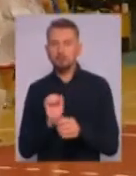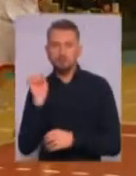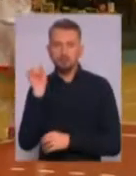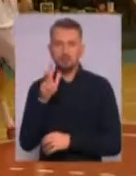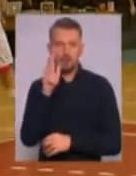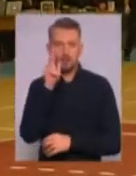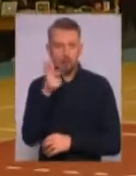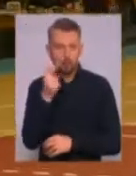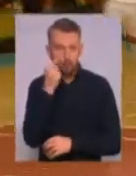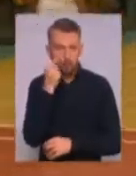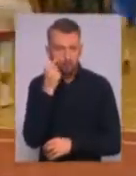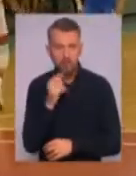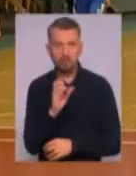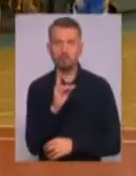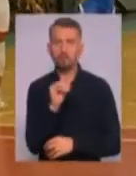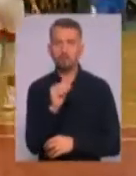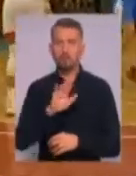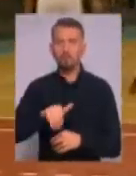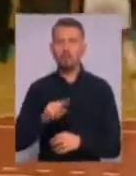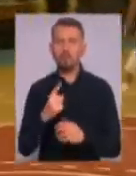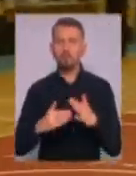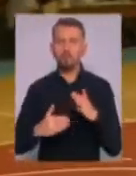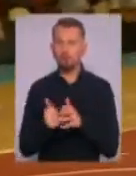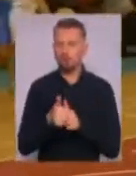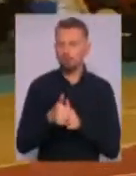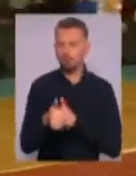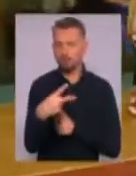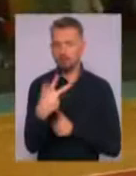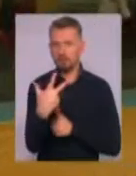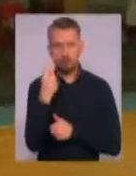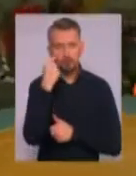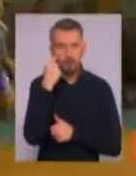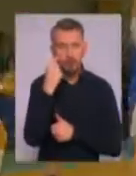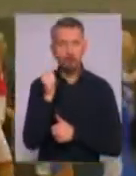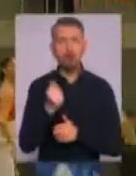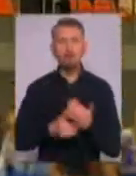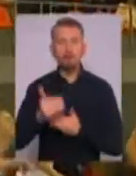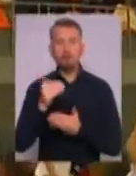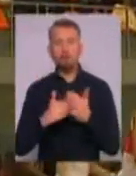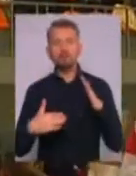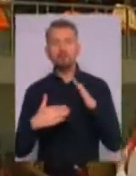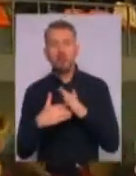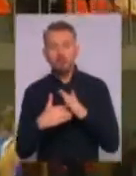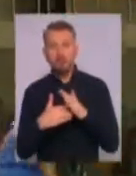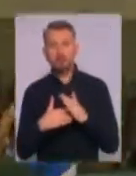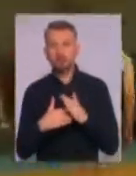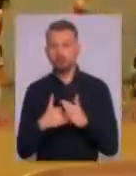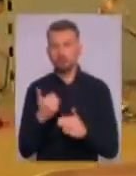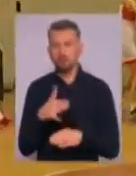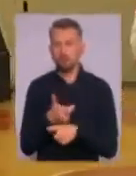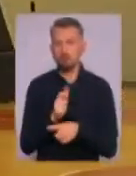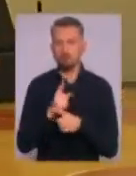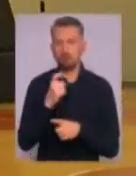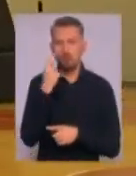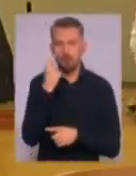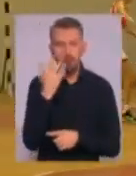триочковий «Тім Скуф» і після першої половини відірвався на 23 очка, а у заключній чверті перетнув 100-очкову межу, коли